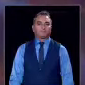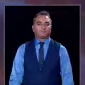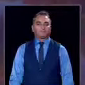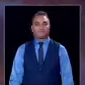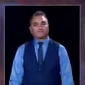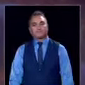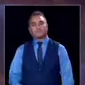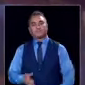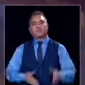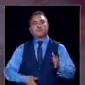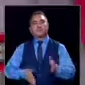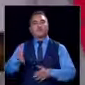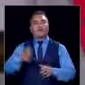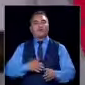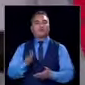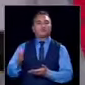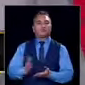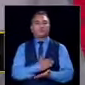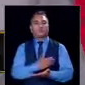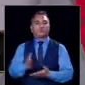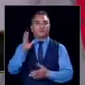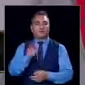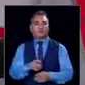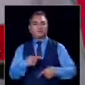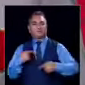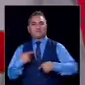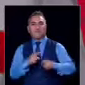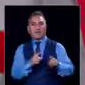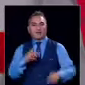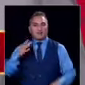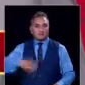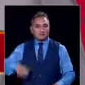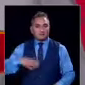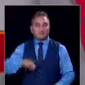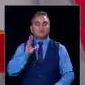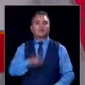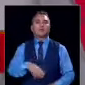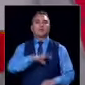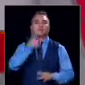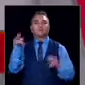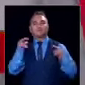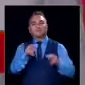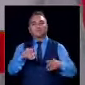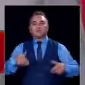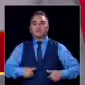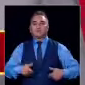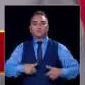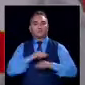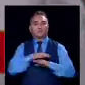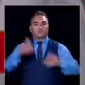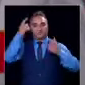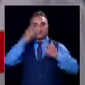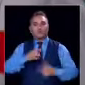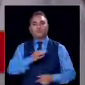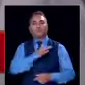Sokakta scooter'a binen yeğenini gördü, aklınca korkutarak şaka yapmak istedi. Ama o şakanın sonunda kimse gülmedi. Sorumsuz amcanın çarptığı